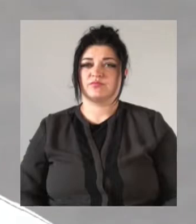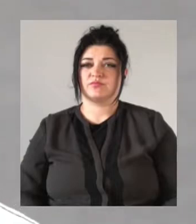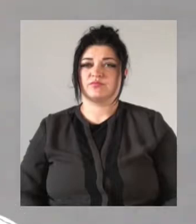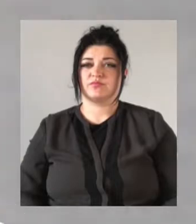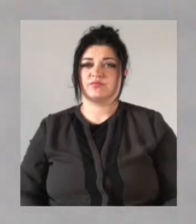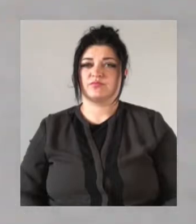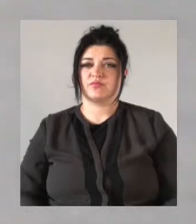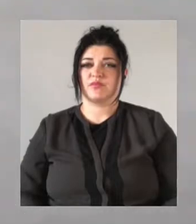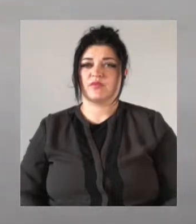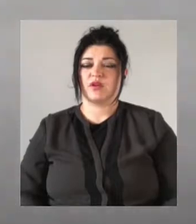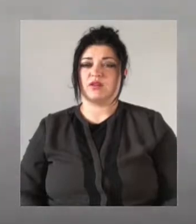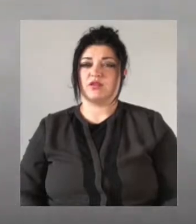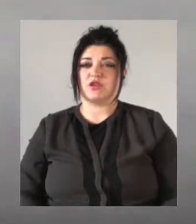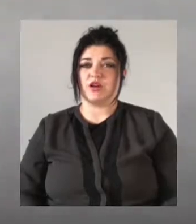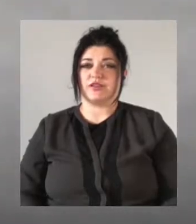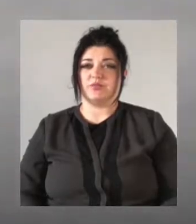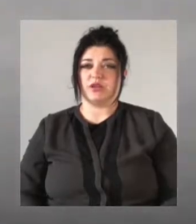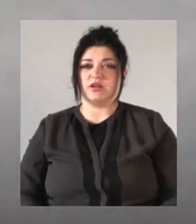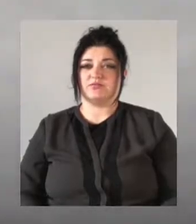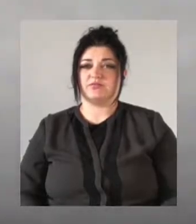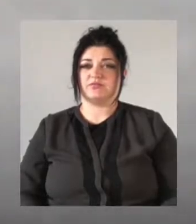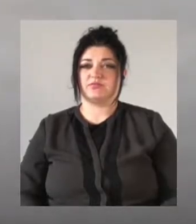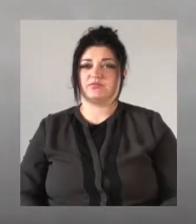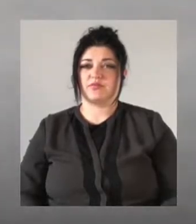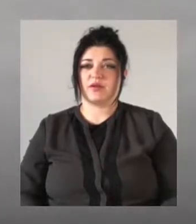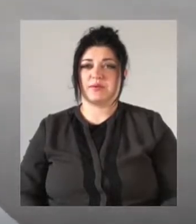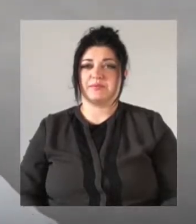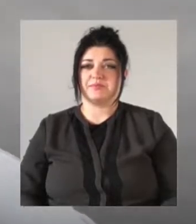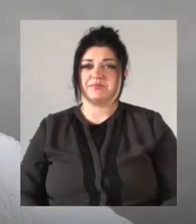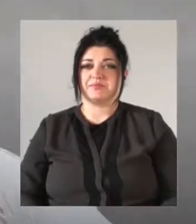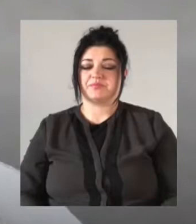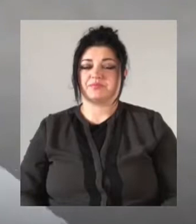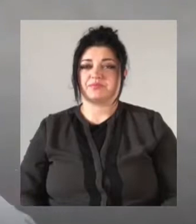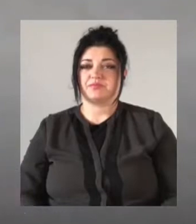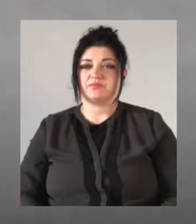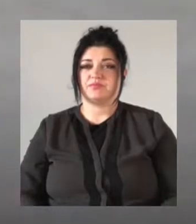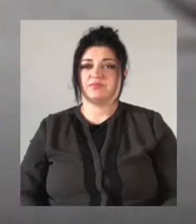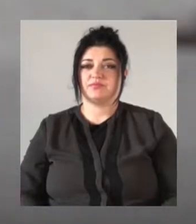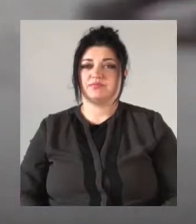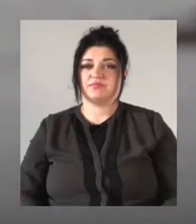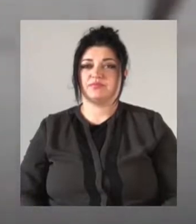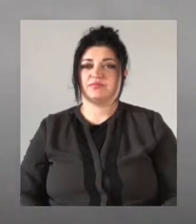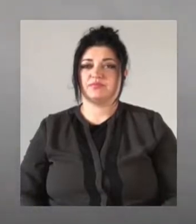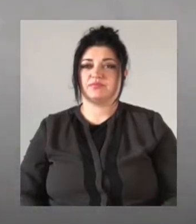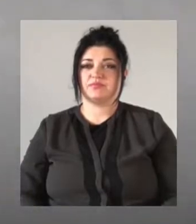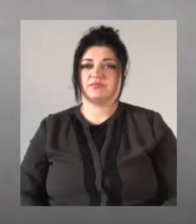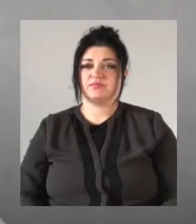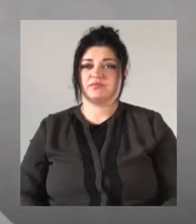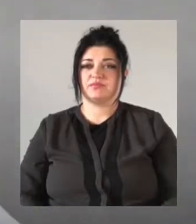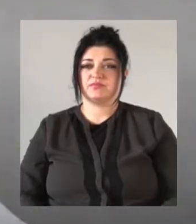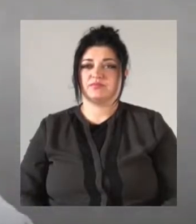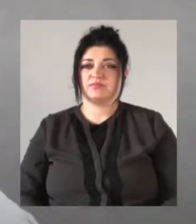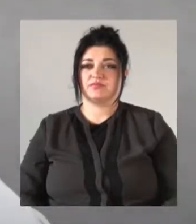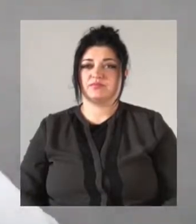до Южненської. Ось стоїмо, але відповіді немає. Ми не хочемо бути приєднаними до